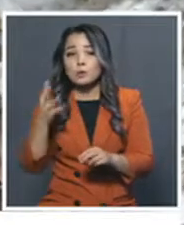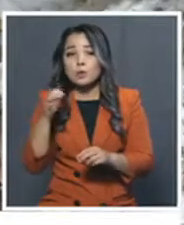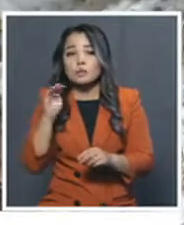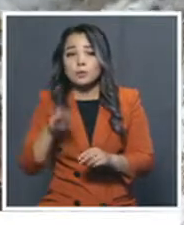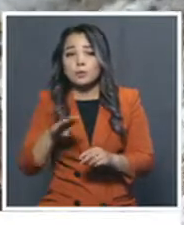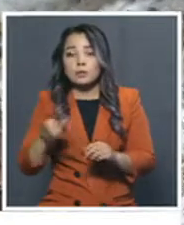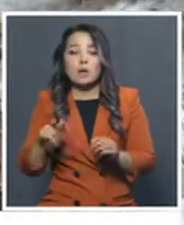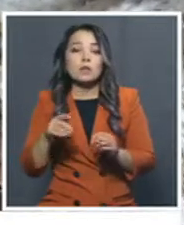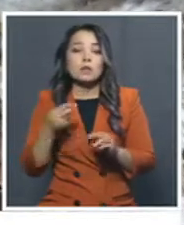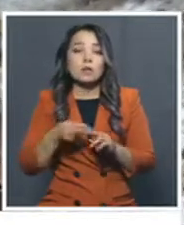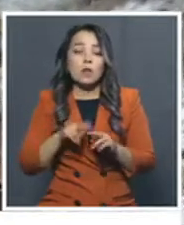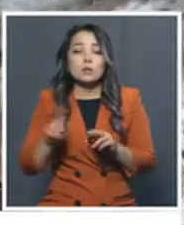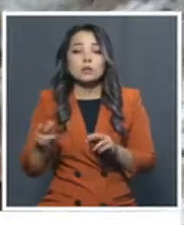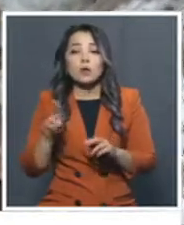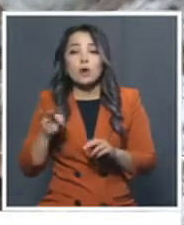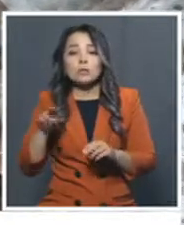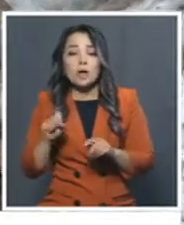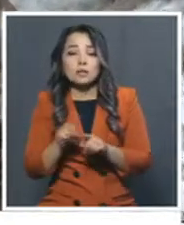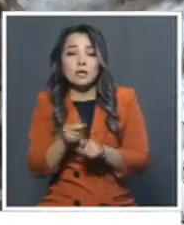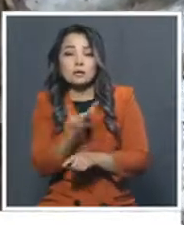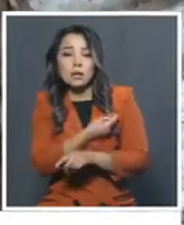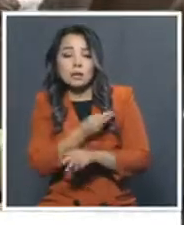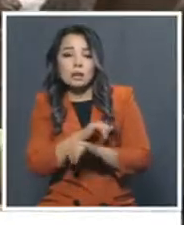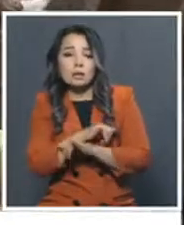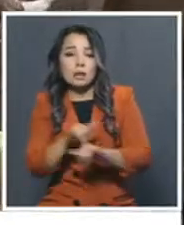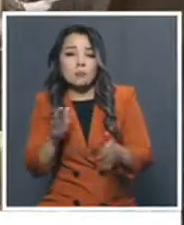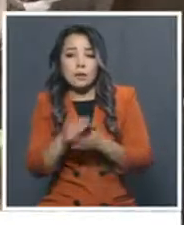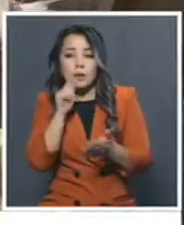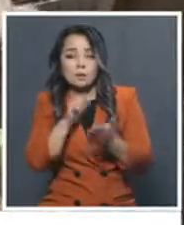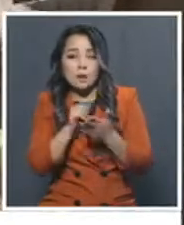бөлініп отыр. Сондай қаз жүрегі қырылып